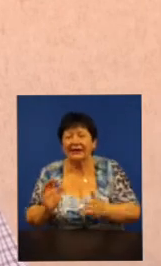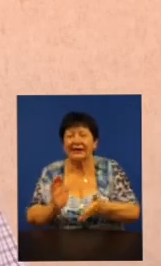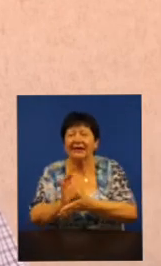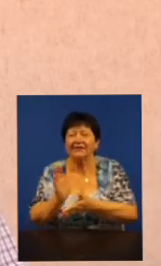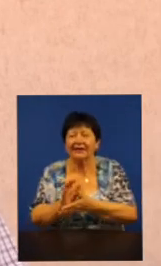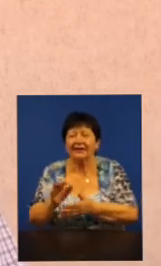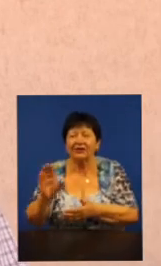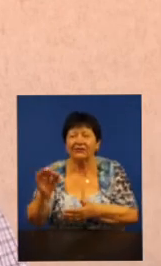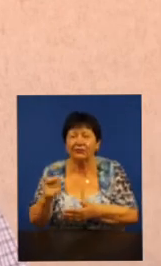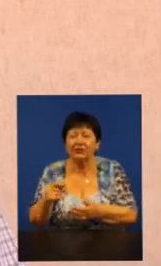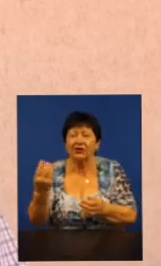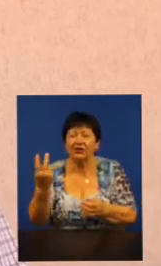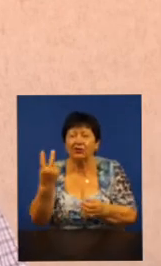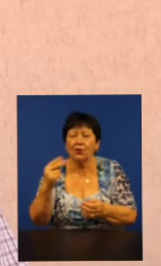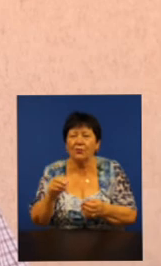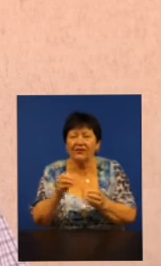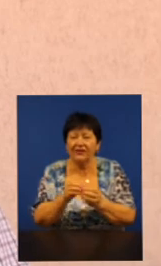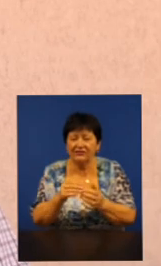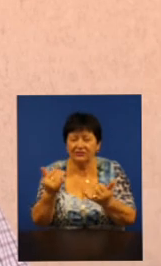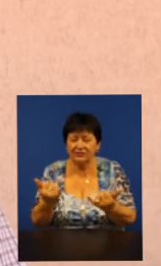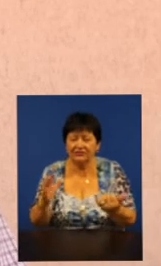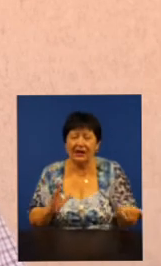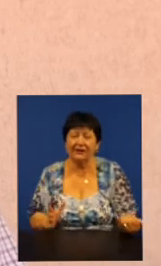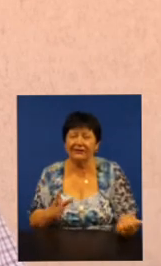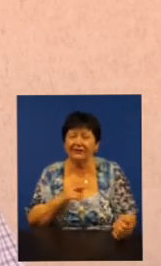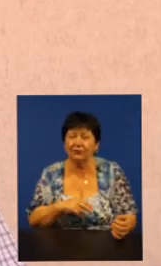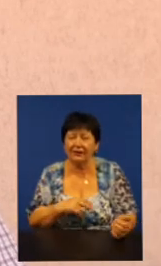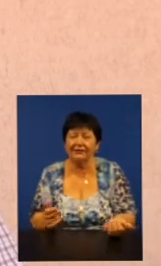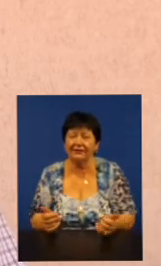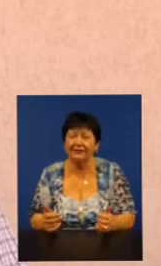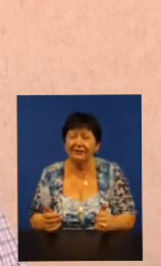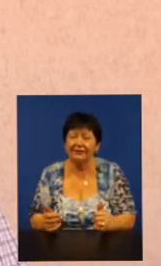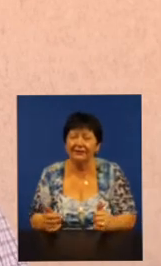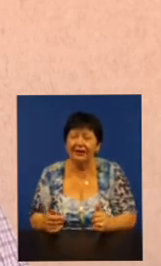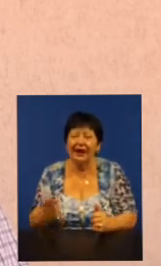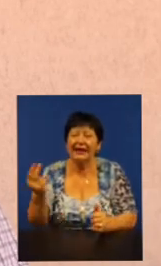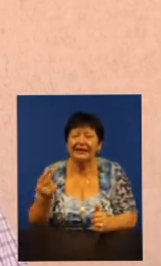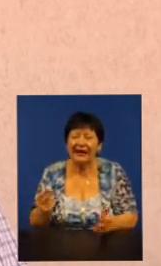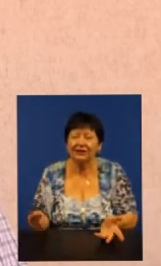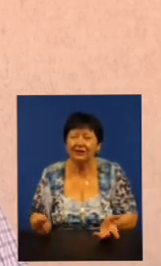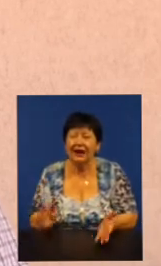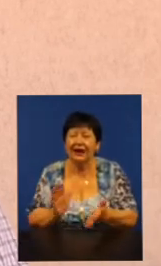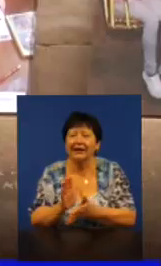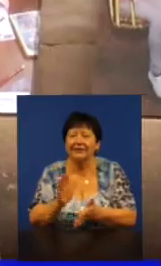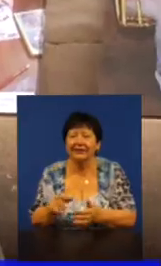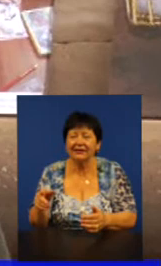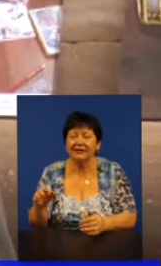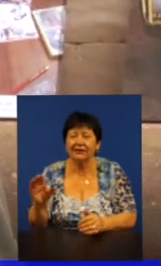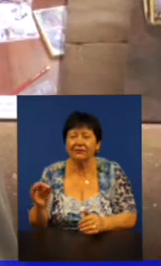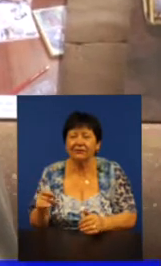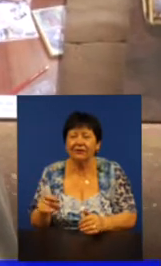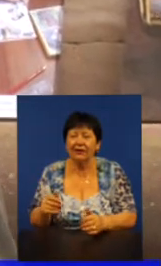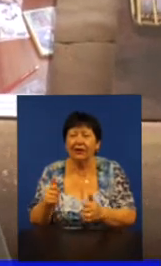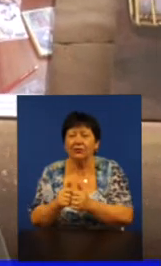din 2010 sunt și astăzi pe baricade, cum se zice, sunt redactor al Gazetei de Sud. Colegii